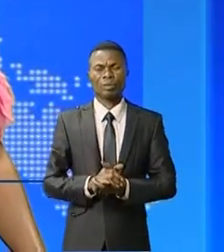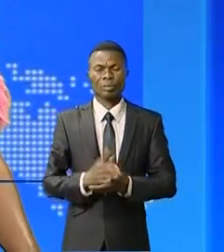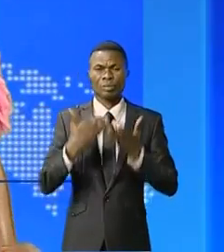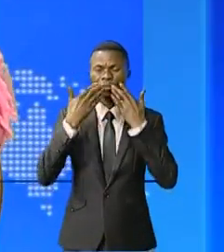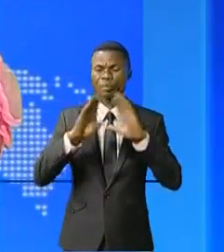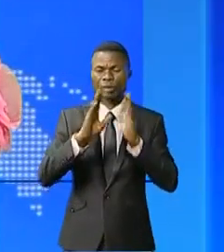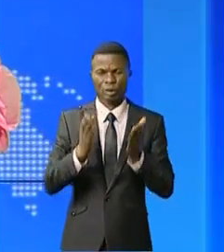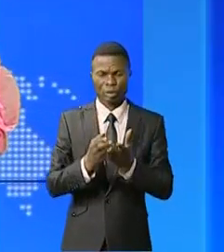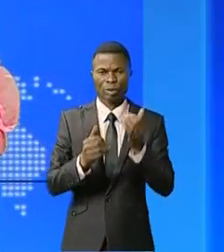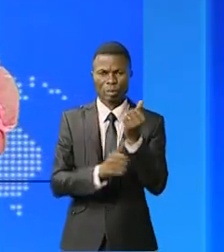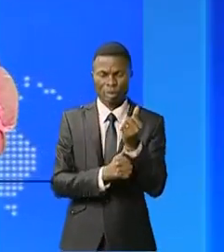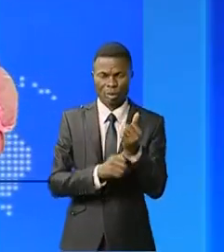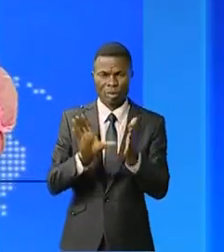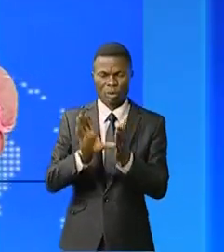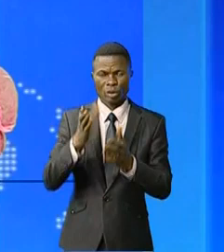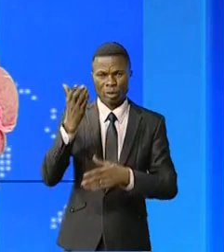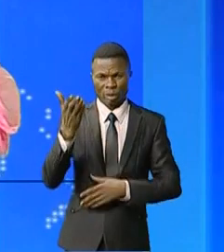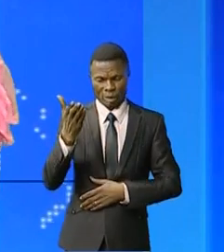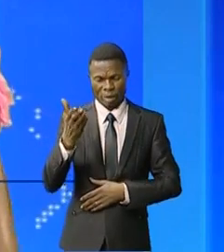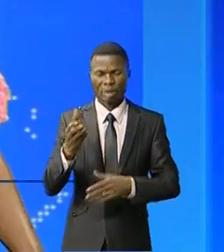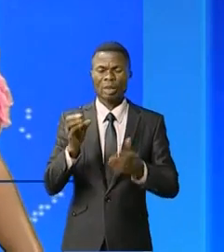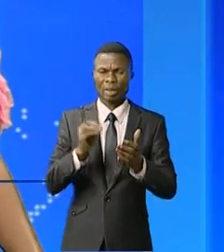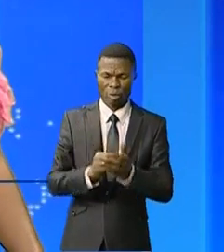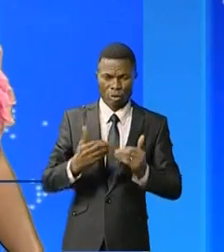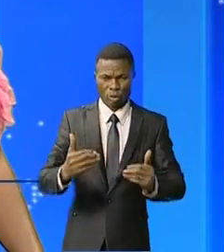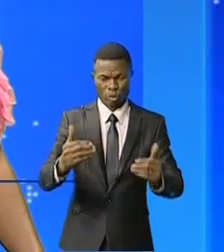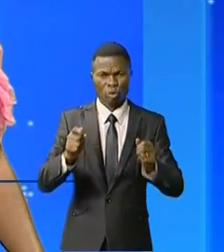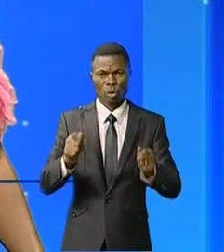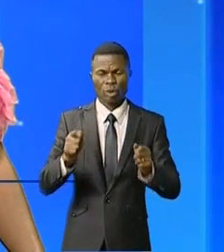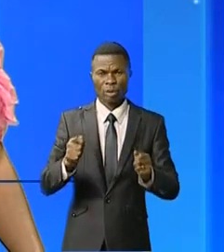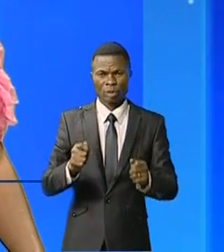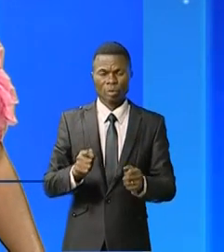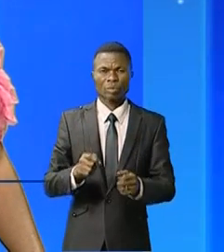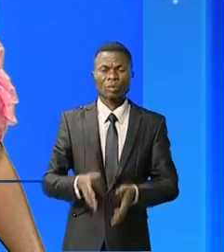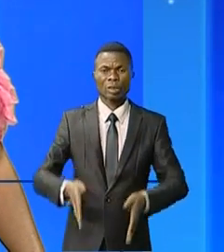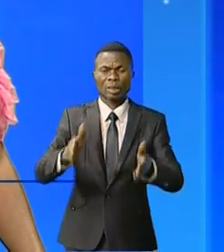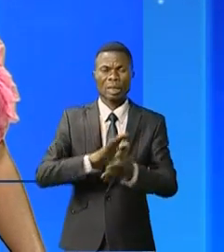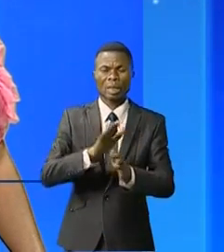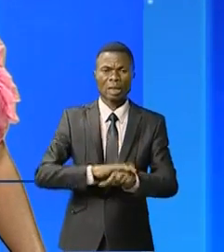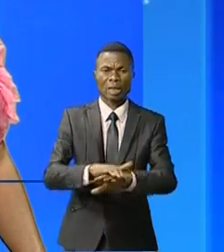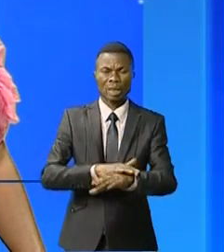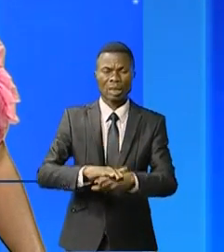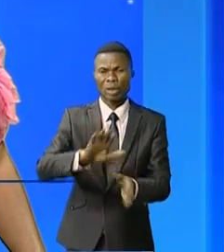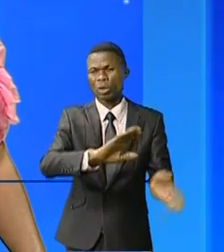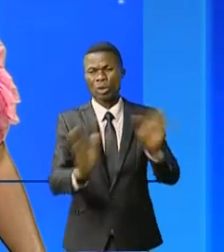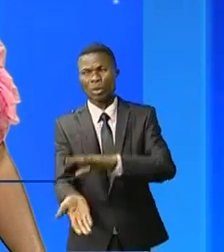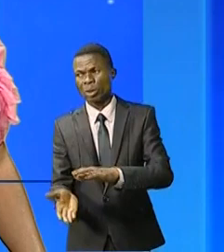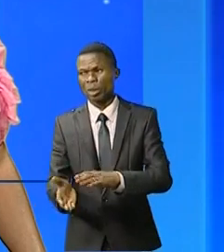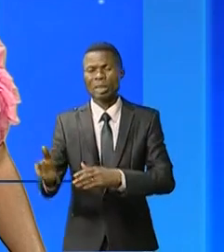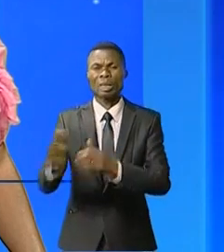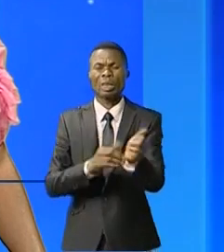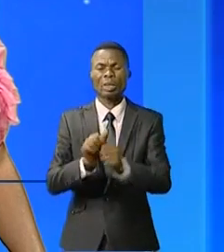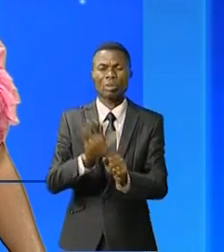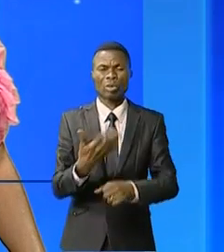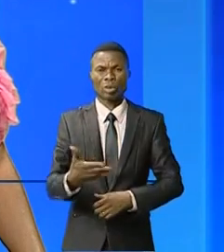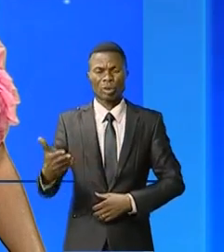Merci Pierre Kibambeso Moué Issa pour ces reportages. Autre chose, les déraillements du train courrier a causé d'énormes dégâts matériels